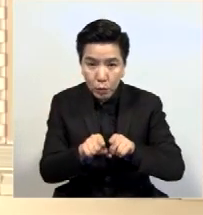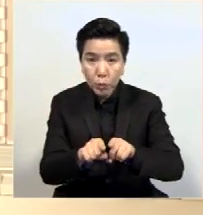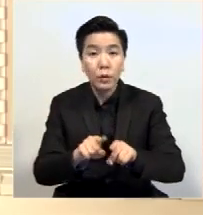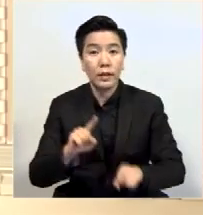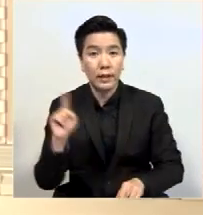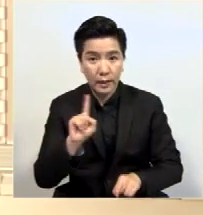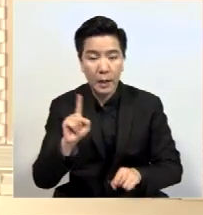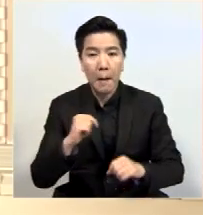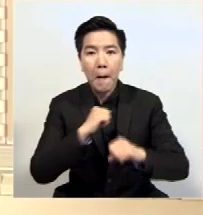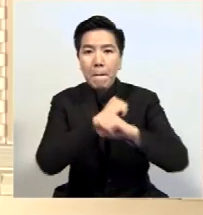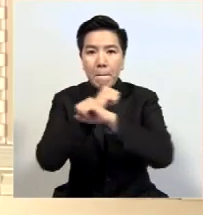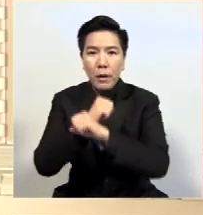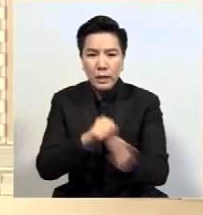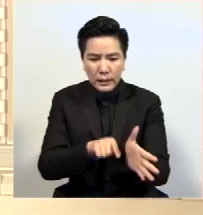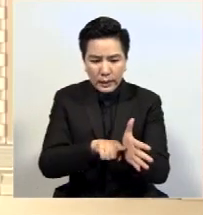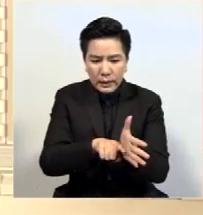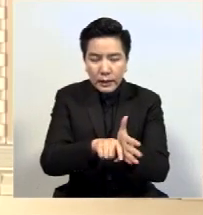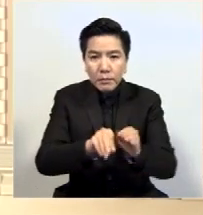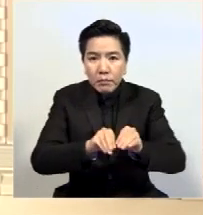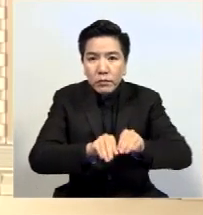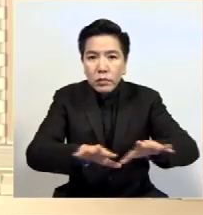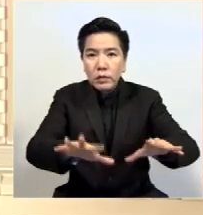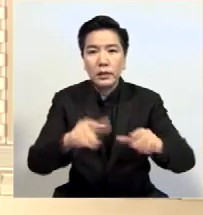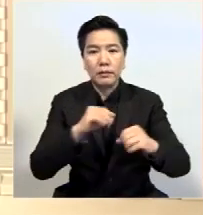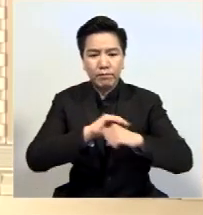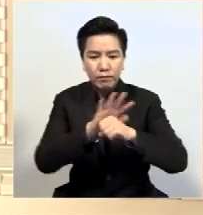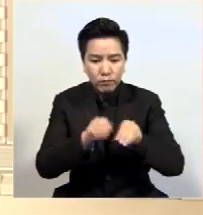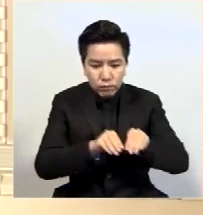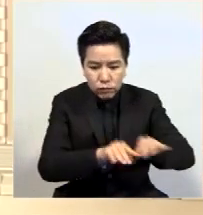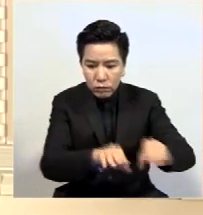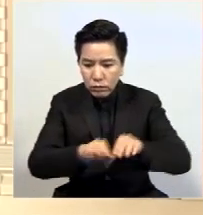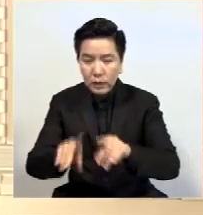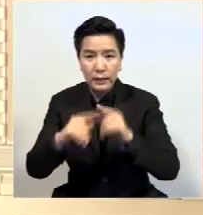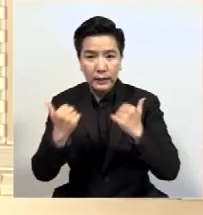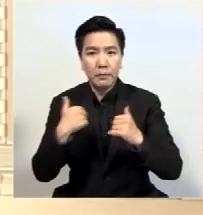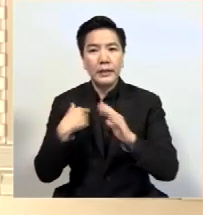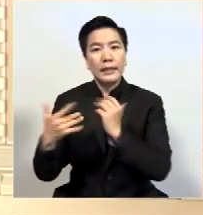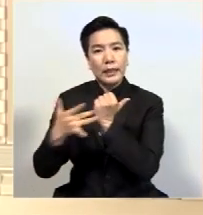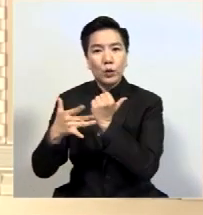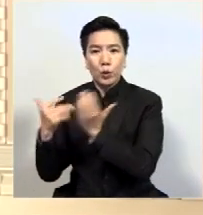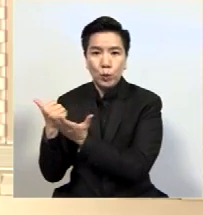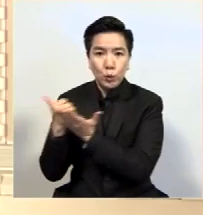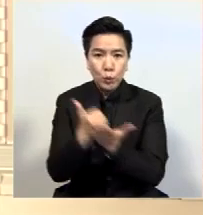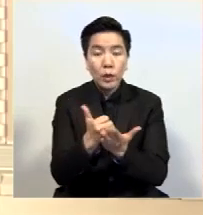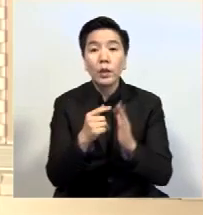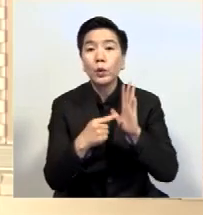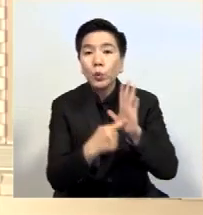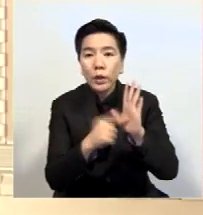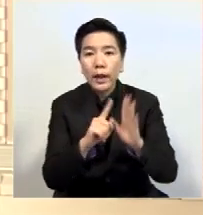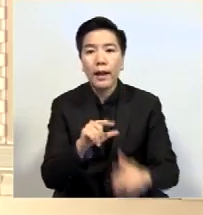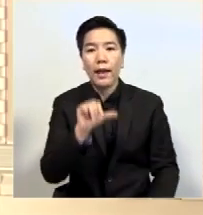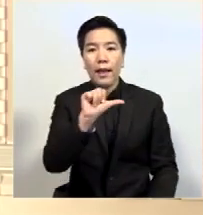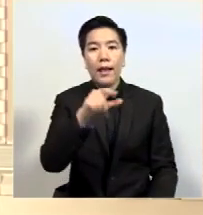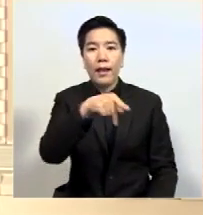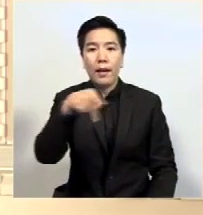คืองานป้องกันการระบาดโดยการควบคุมพื้นที่ทุกพื้นที่และใช้เทคโนโลยีเข้ามาช่วยเช่นแอปพลิเ